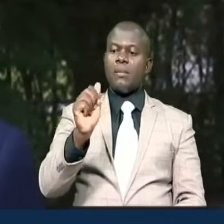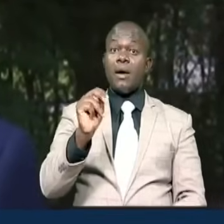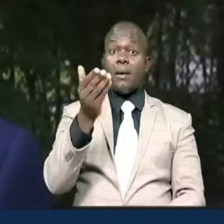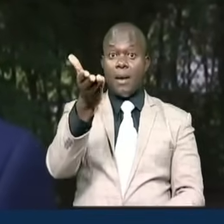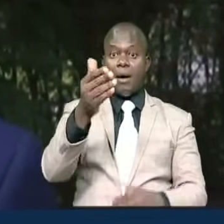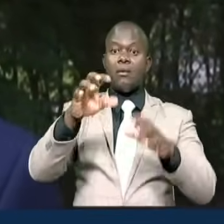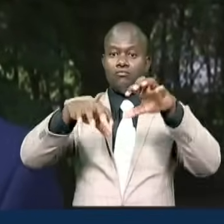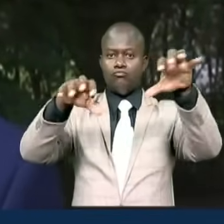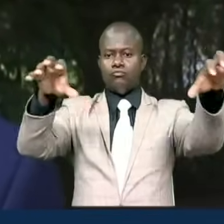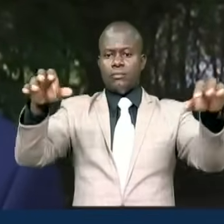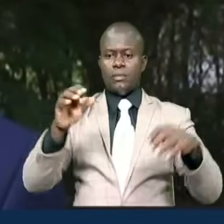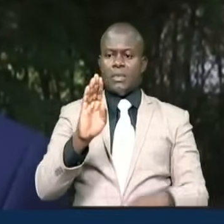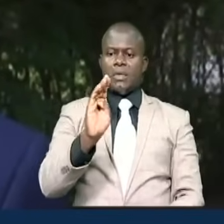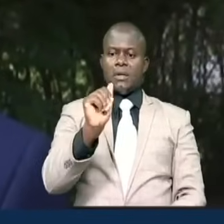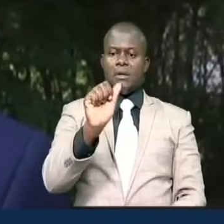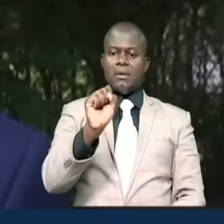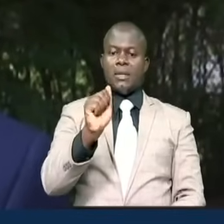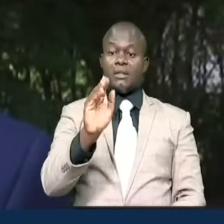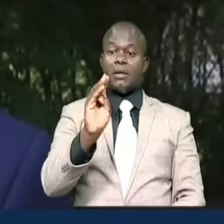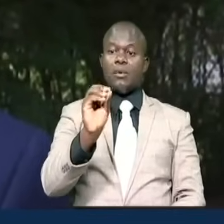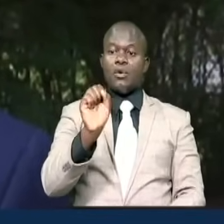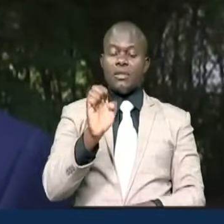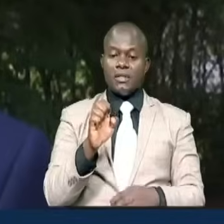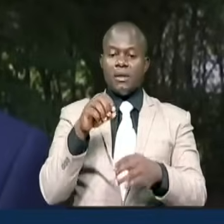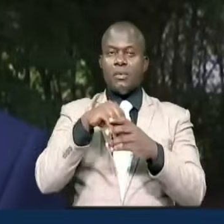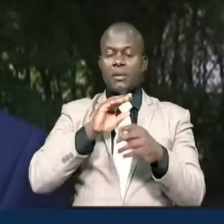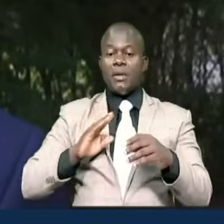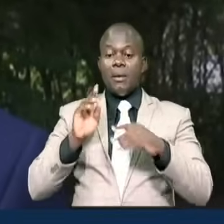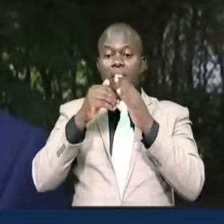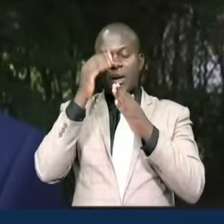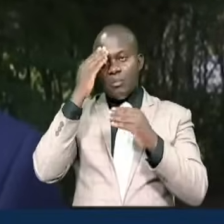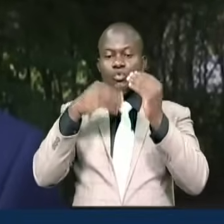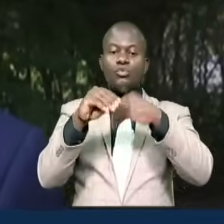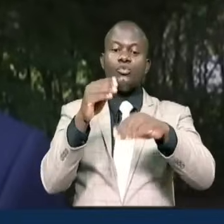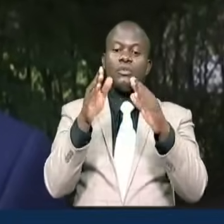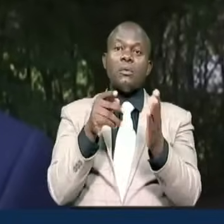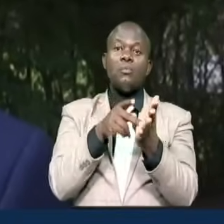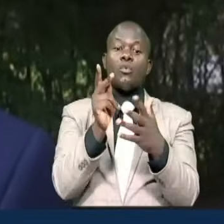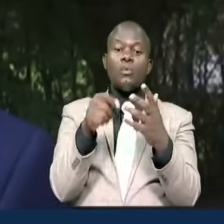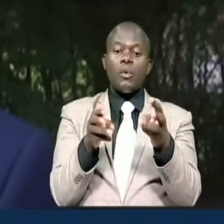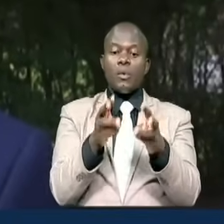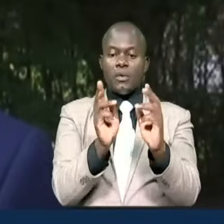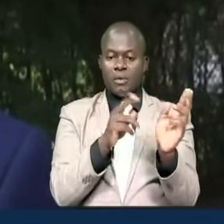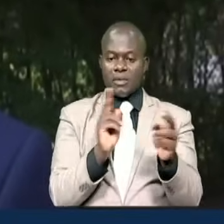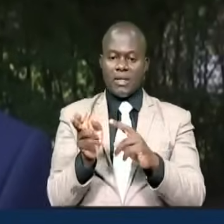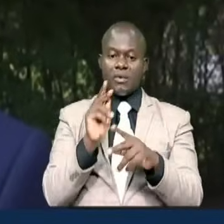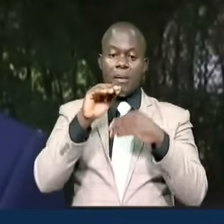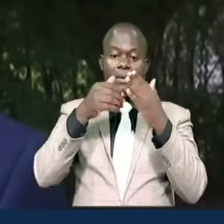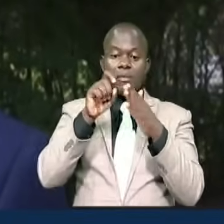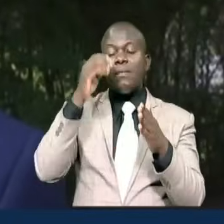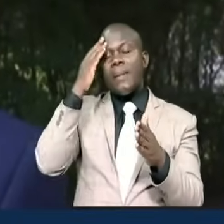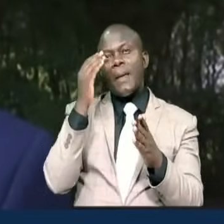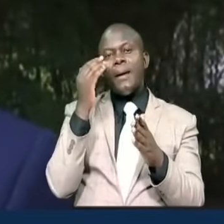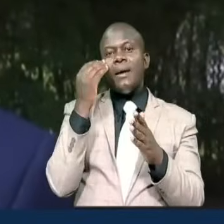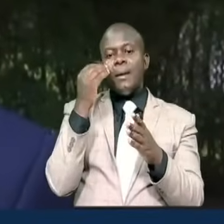hose. Basabose mu Bubiligi abantu baramuzi aho yacururizaga, abantu bamunyuraho bamugurira ku buryo busanzwe. Abantu bakwiriye kumenya ko mu